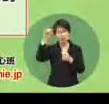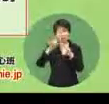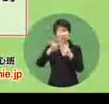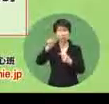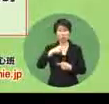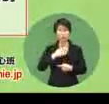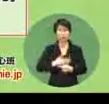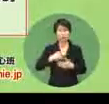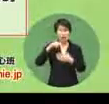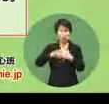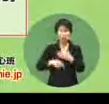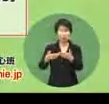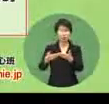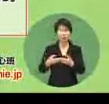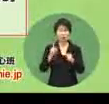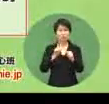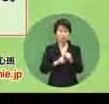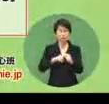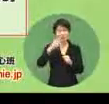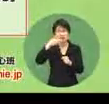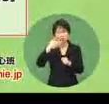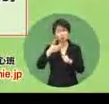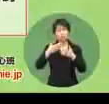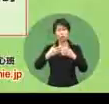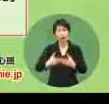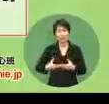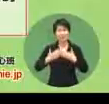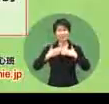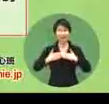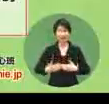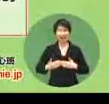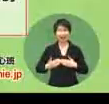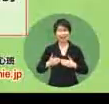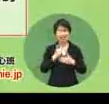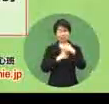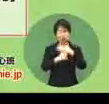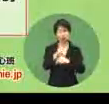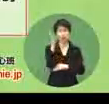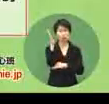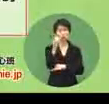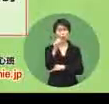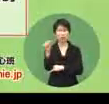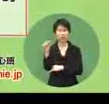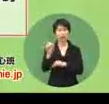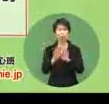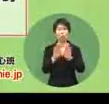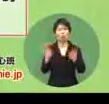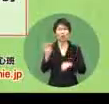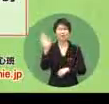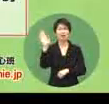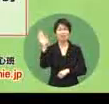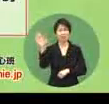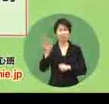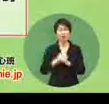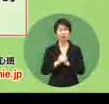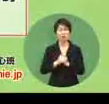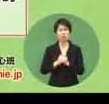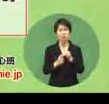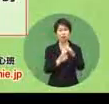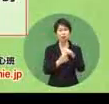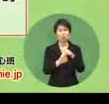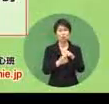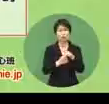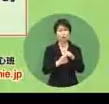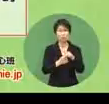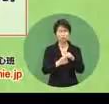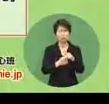解を深めてもらえるよう食の安全安心出張講座を開催しています。農産物安全